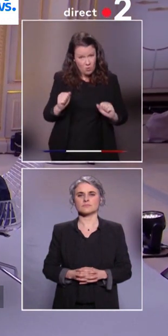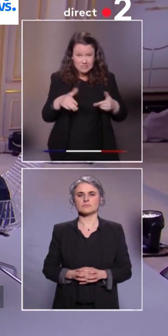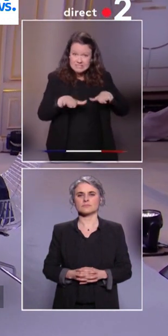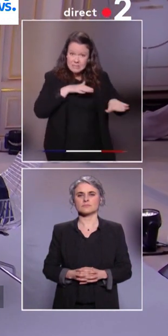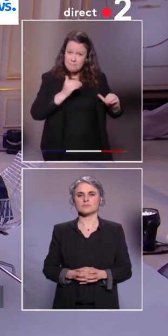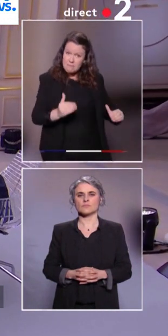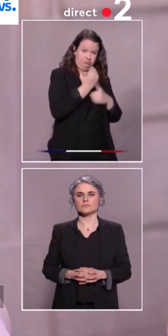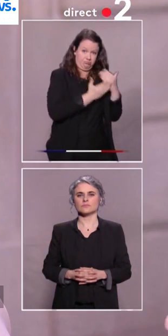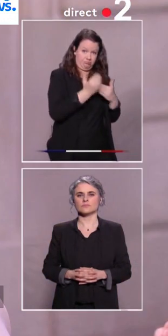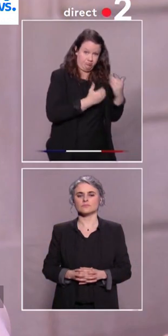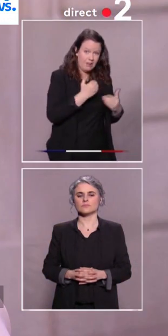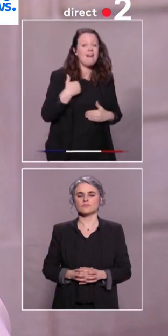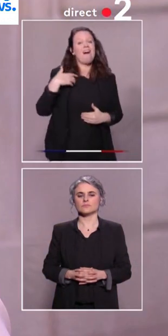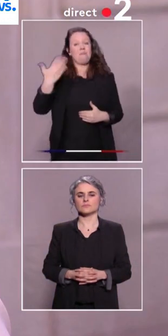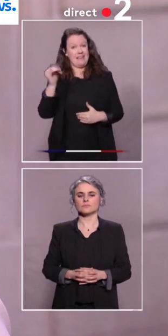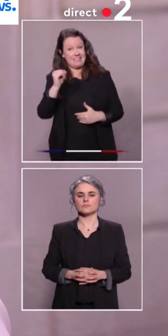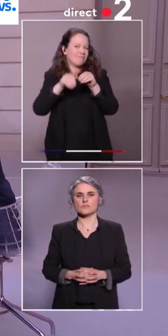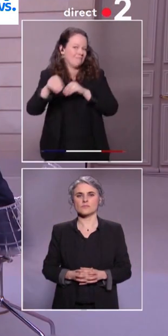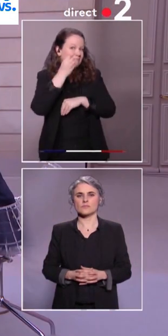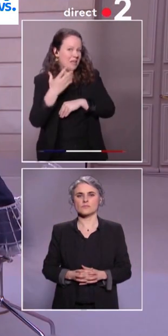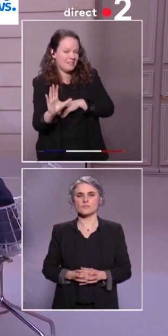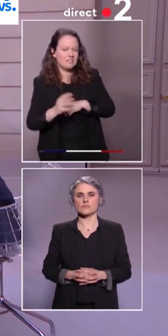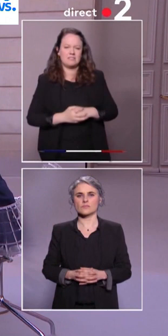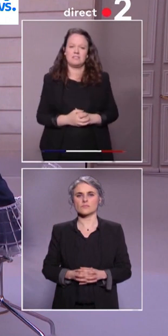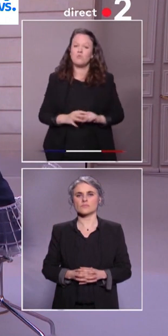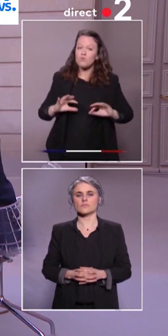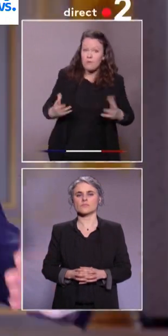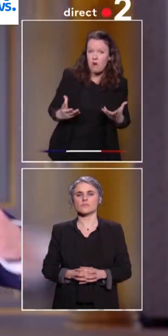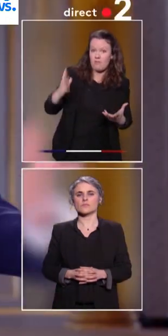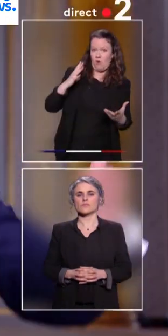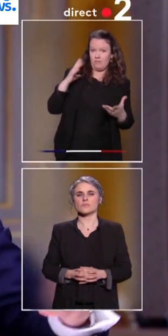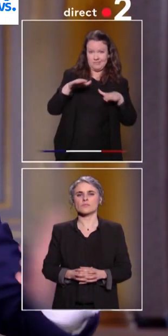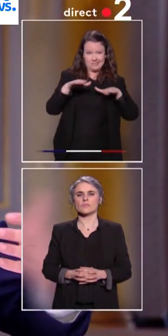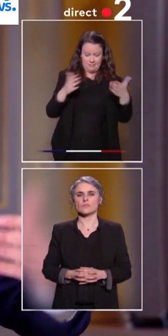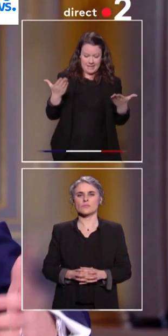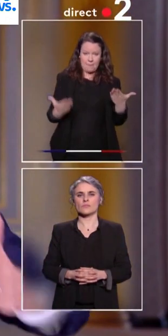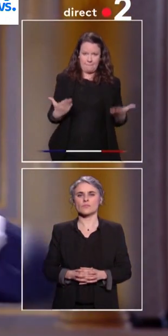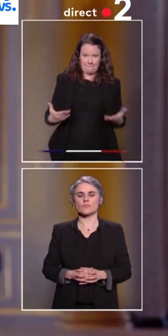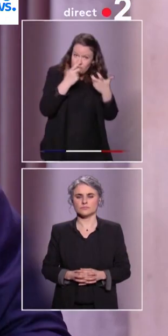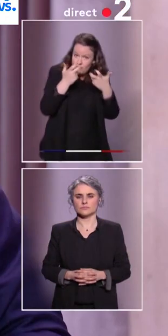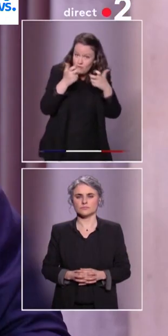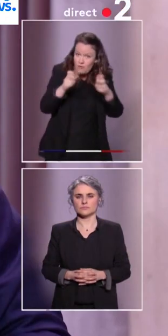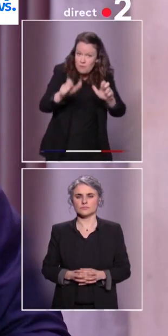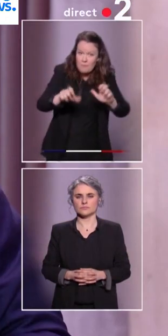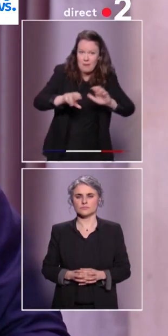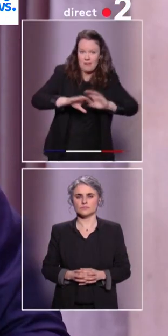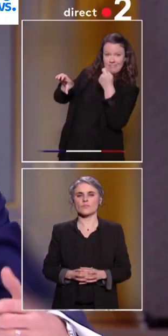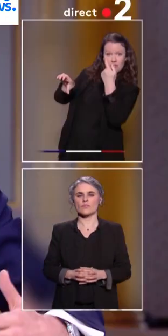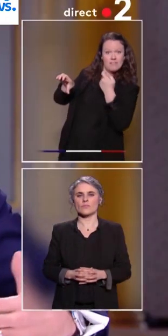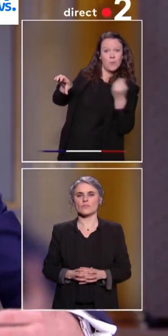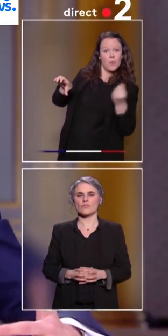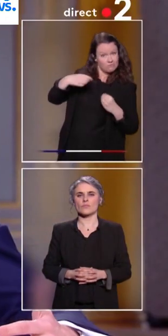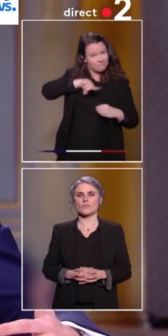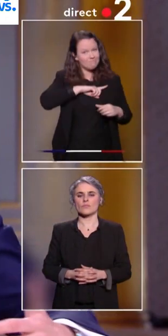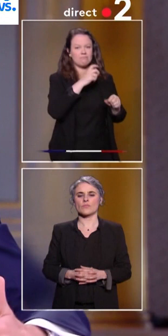avec les mêmes règles? Nous avons un système par répartition qui fait que c'est nous, les actifs, qui finançons aujourd'hui les retraites.